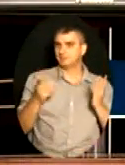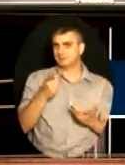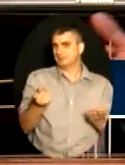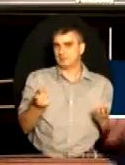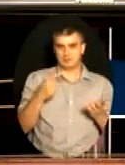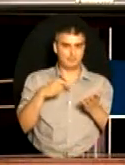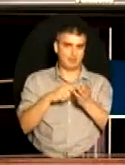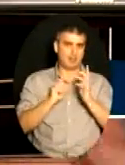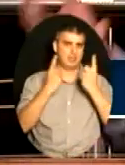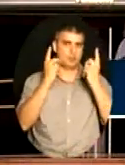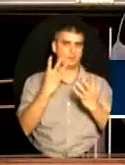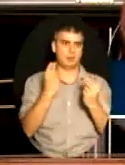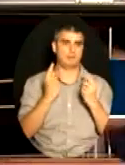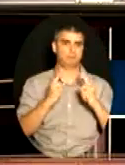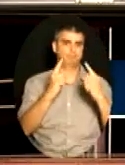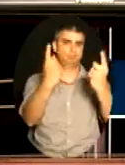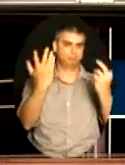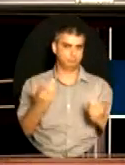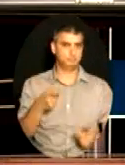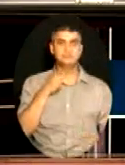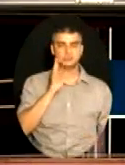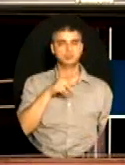עקב האירועים עצמם. יש לזה